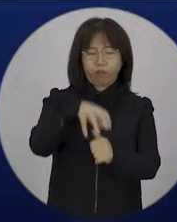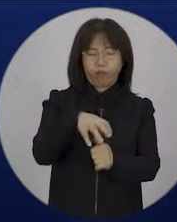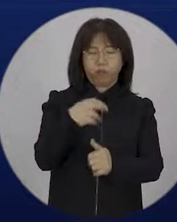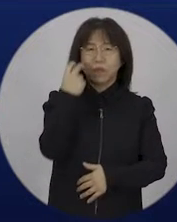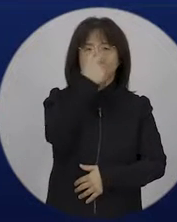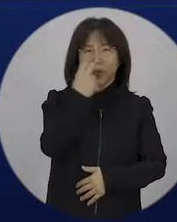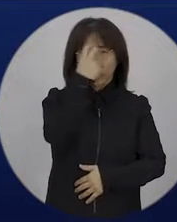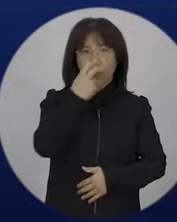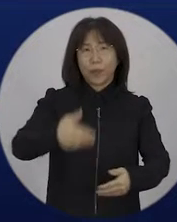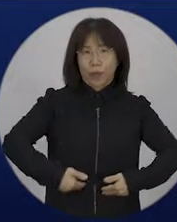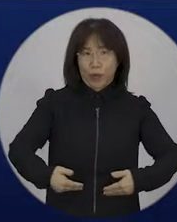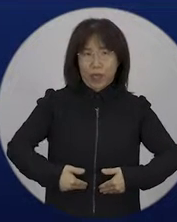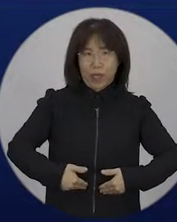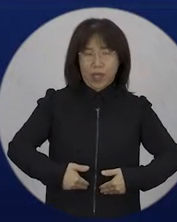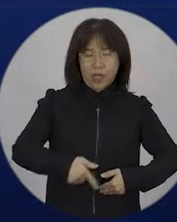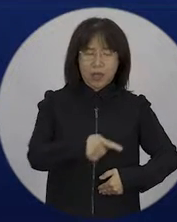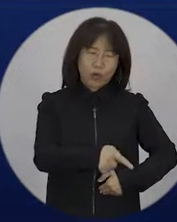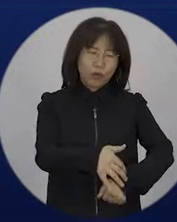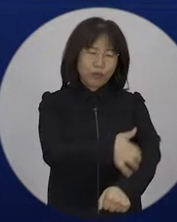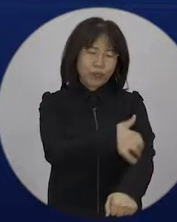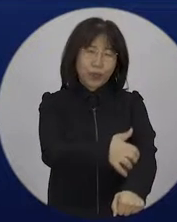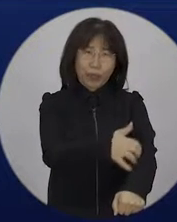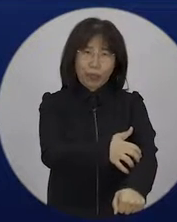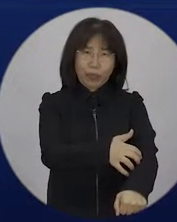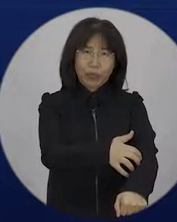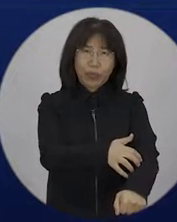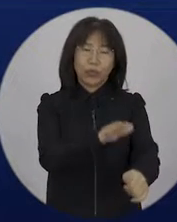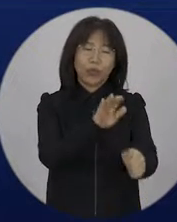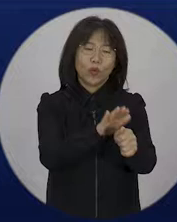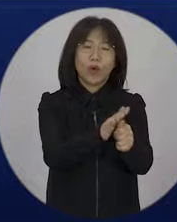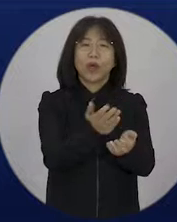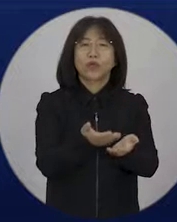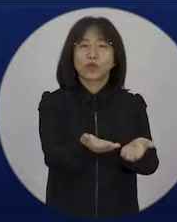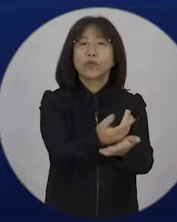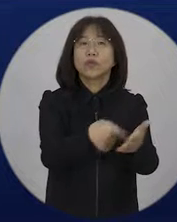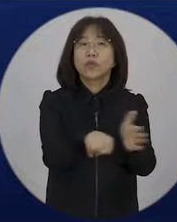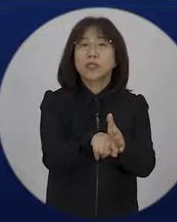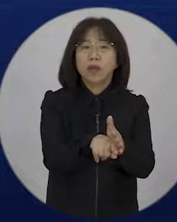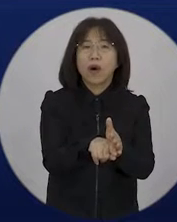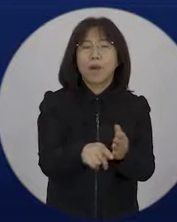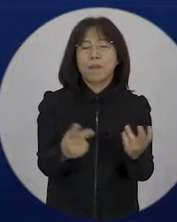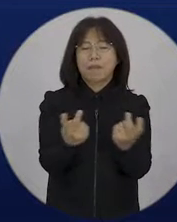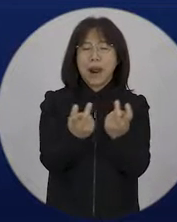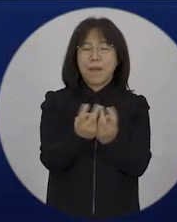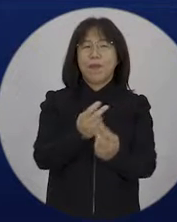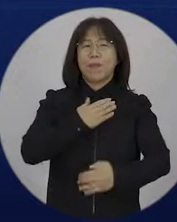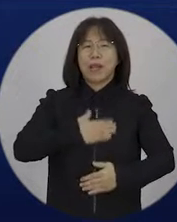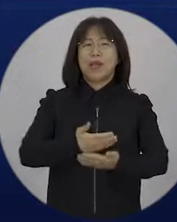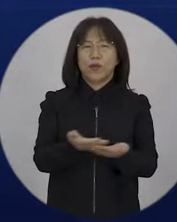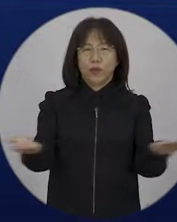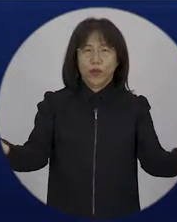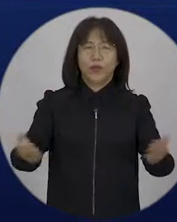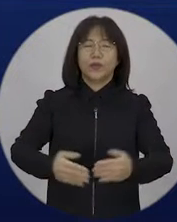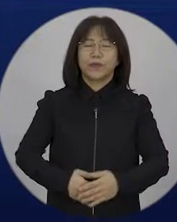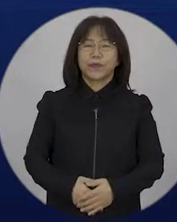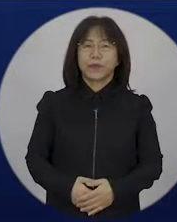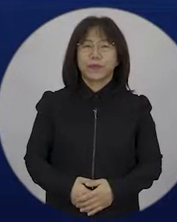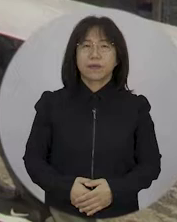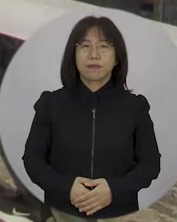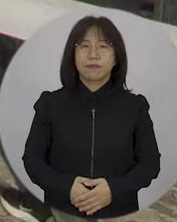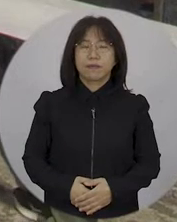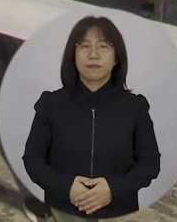하는데요 재택 치료자의 불편을 해소하기 위해 1번 관리 군에 대한 재택 치료 방법을 안내해드립니다